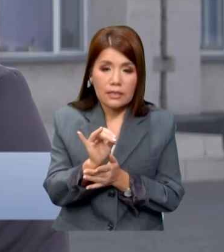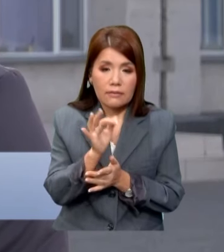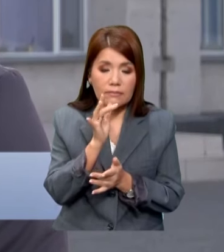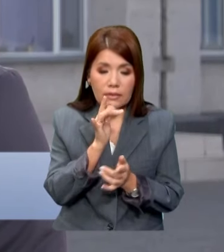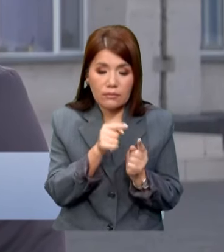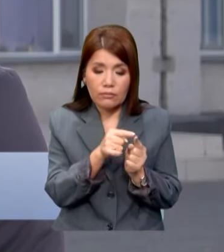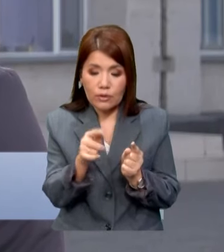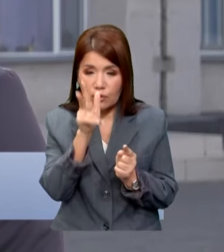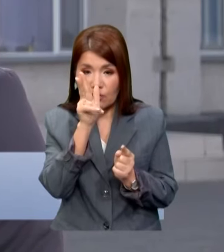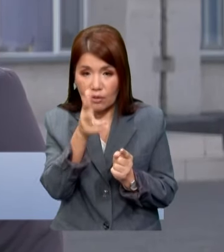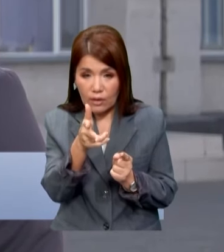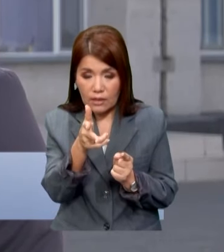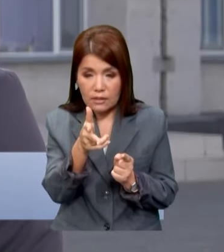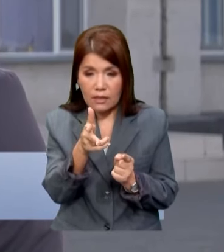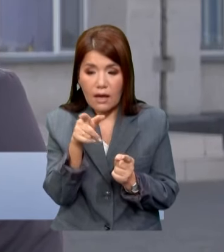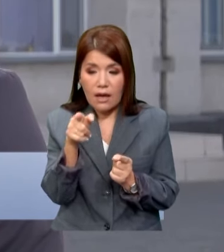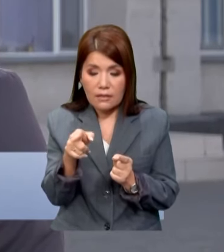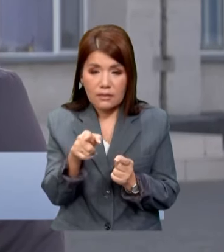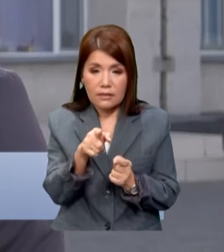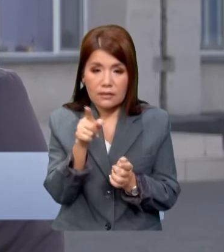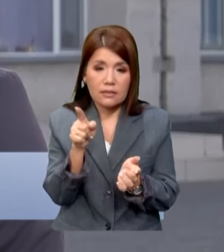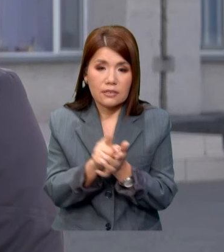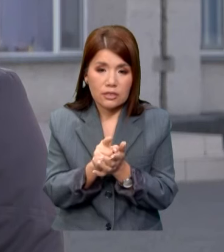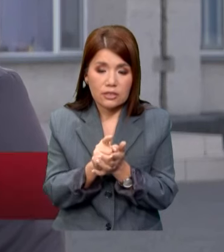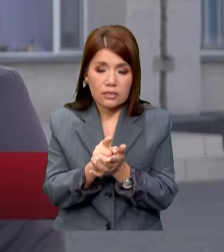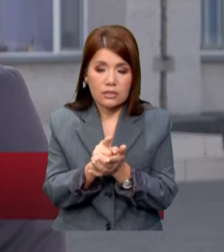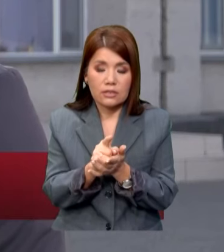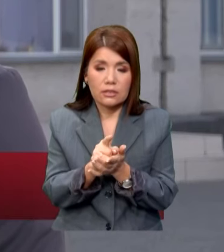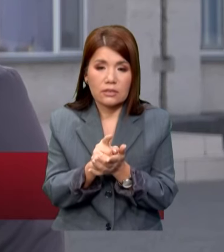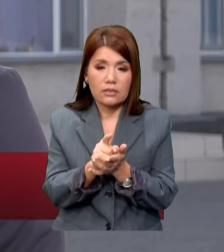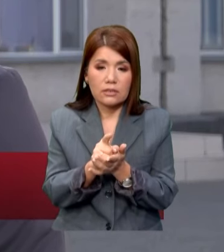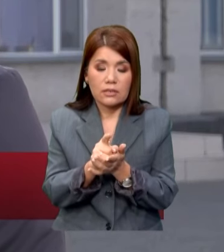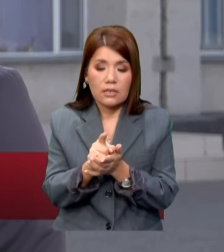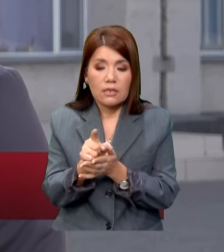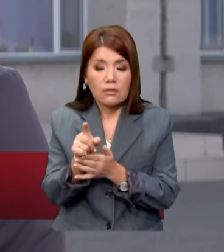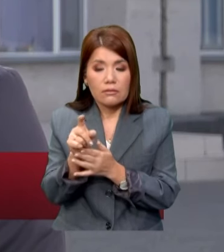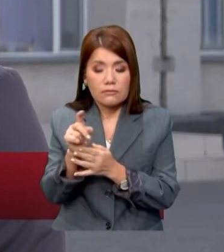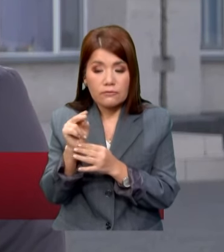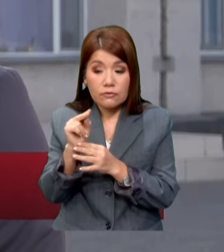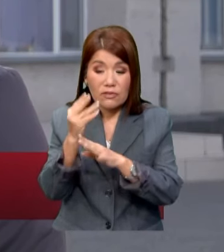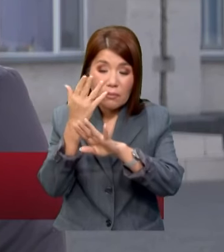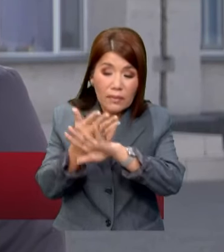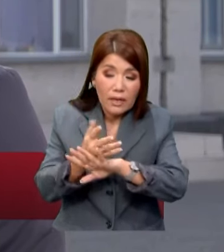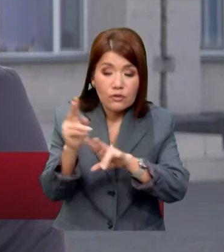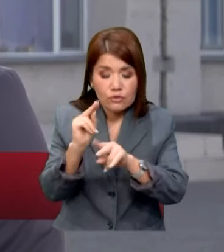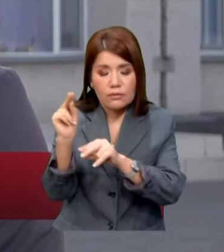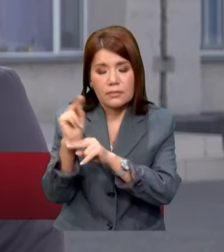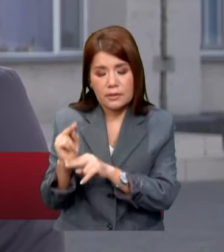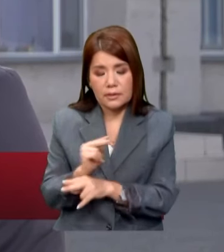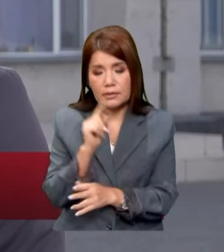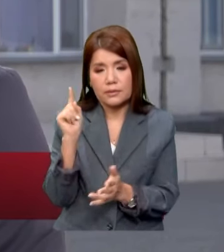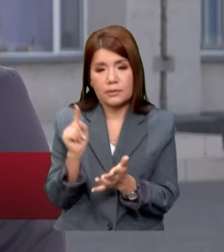течение 3 лет они обязуются провести все необходимые работы